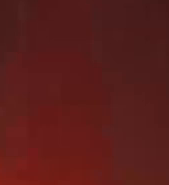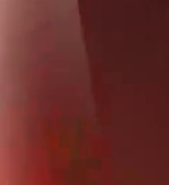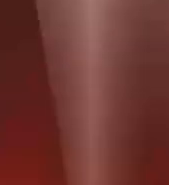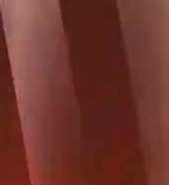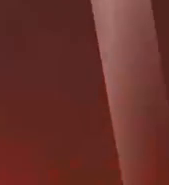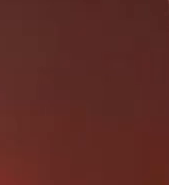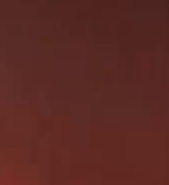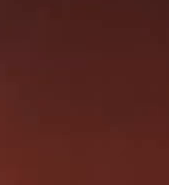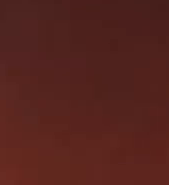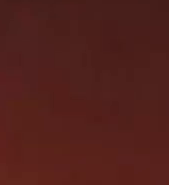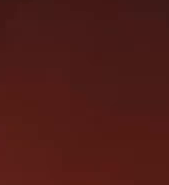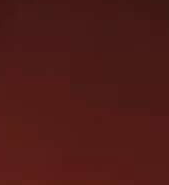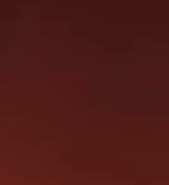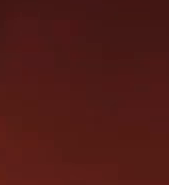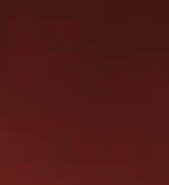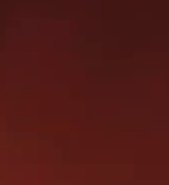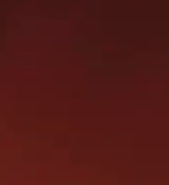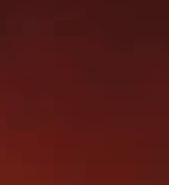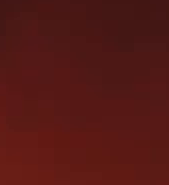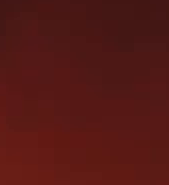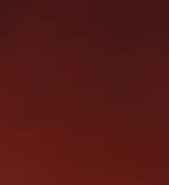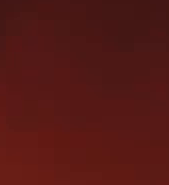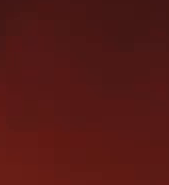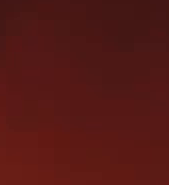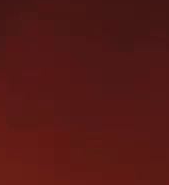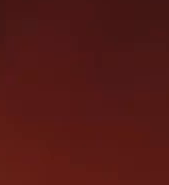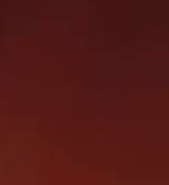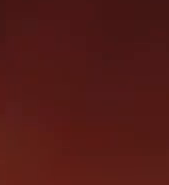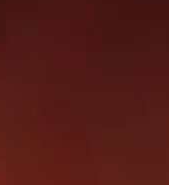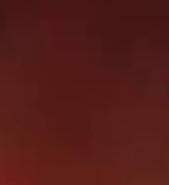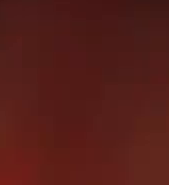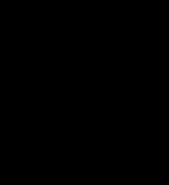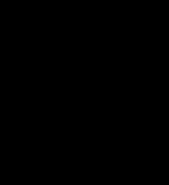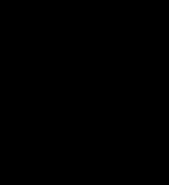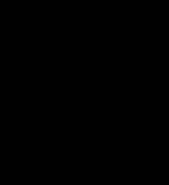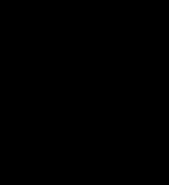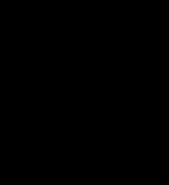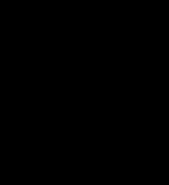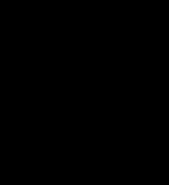ලක් දෙරන. ඌතකට එහා කී රටගෙන කැක්කුමක්